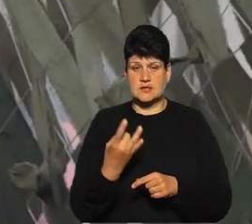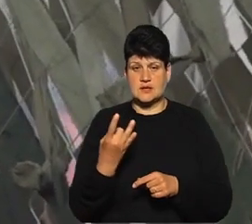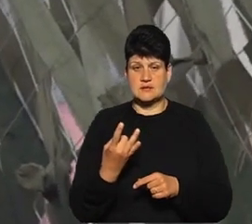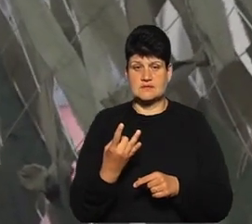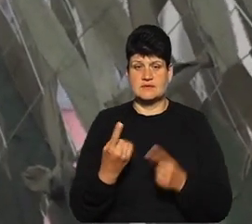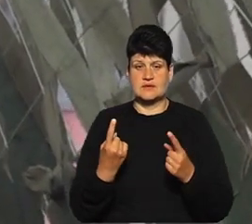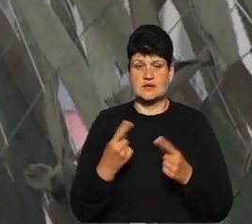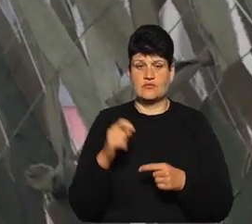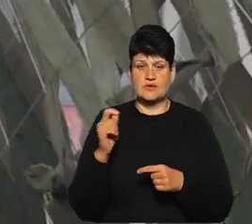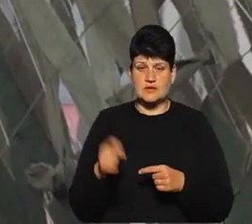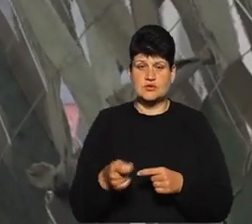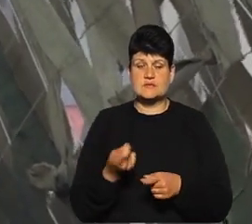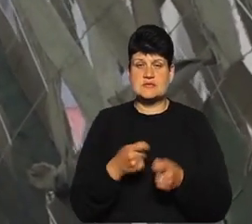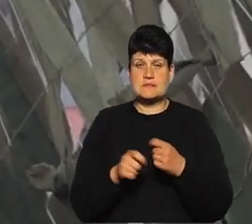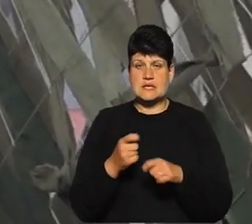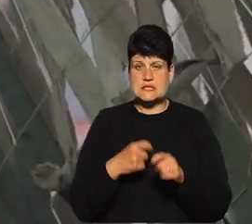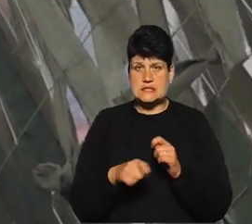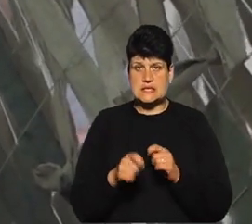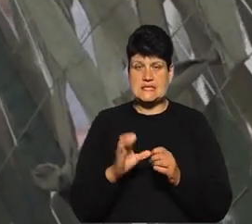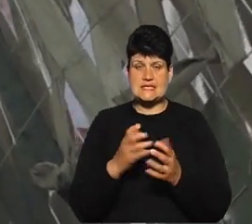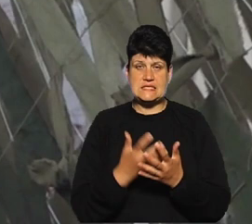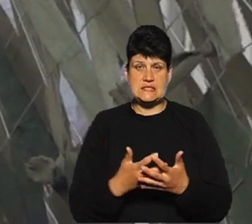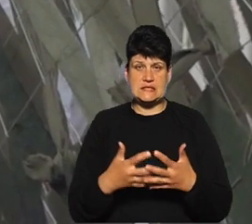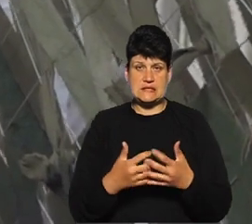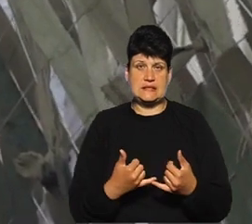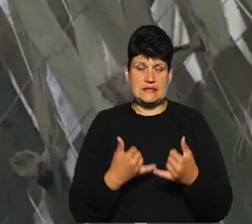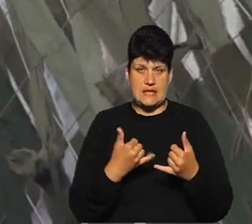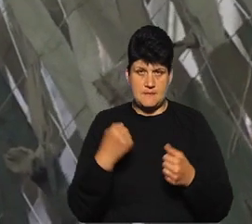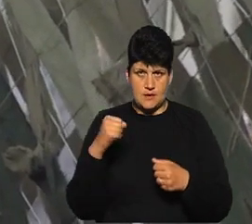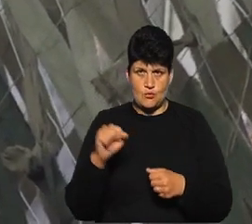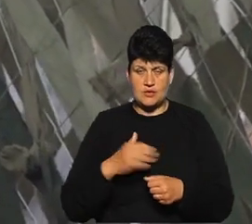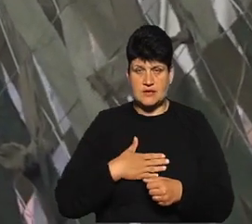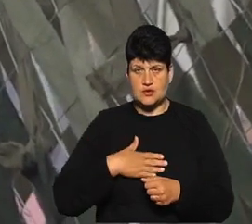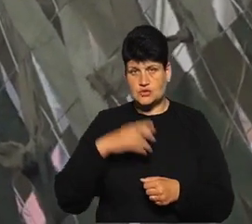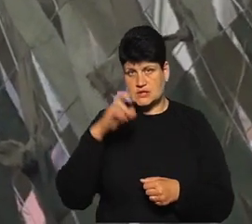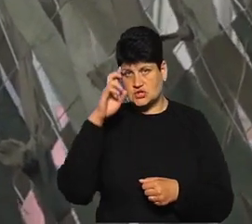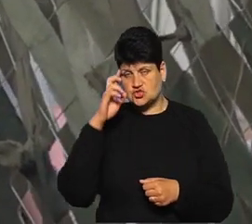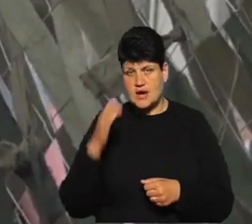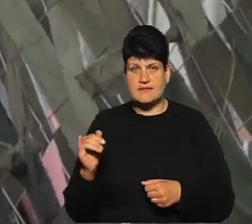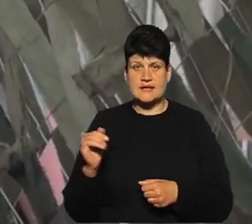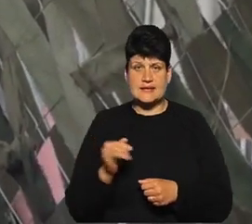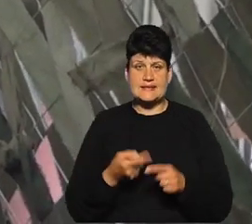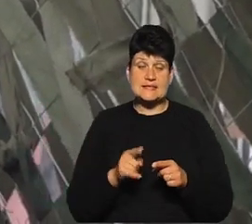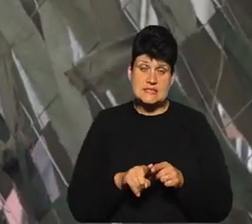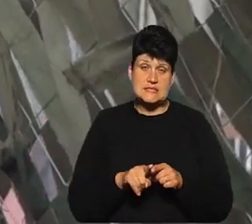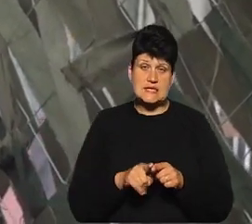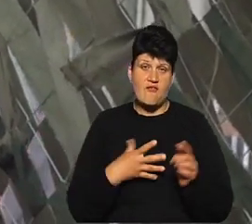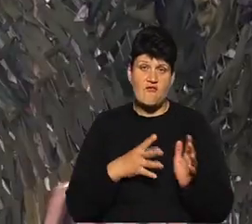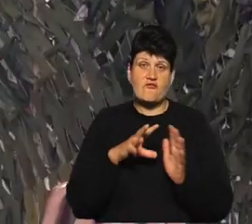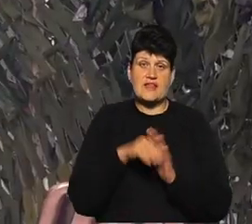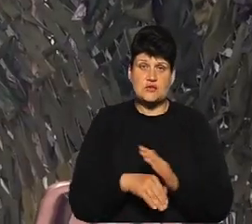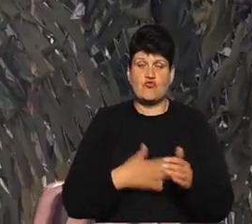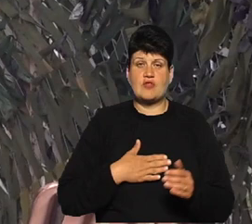повномасштабної війни, аби сплести сітки заради перемоги нашої держави, і це такий своєрідний внесок у нашу